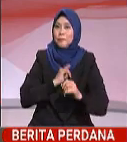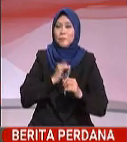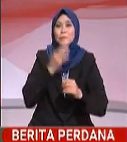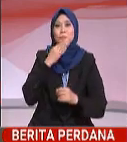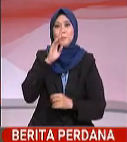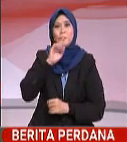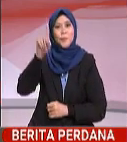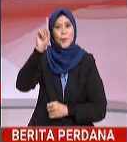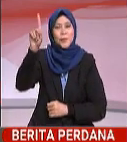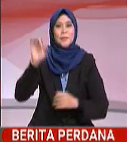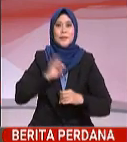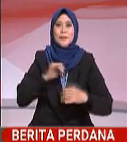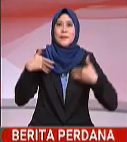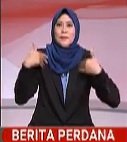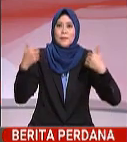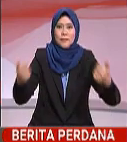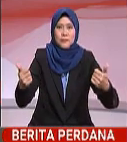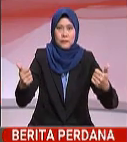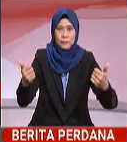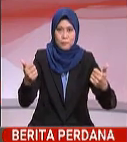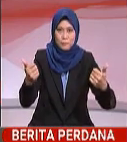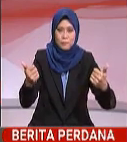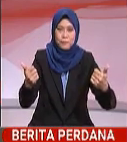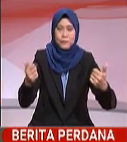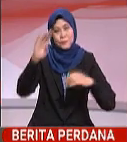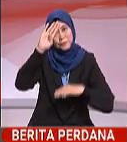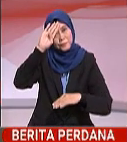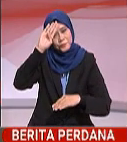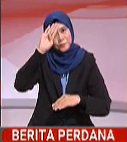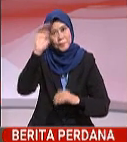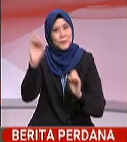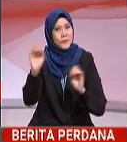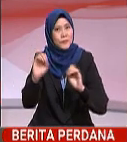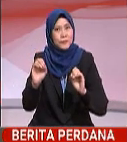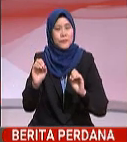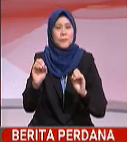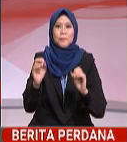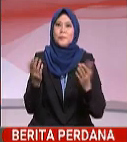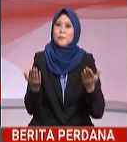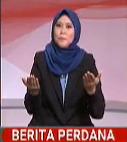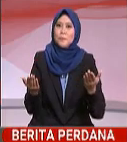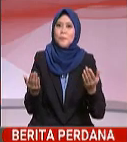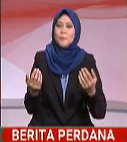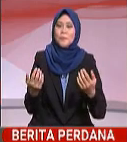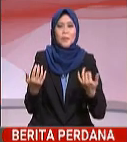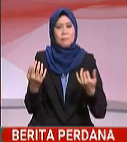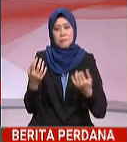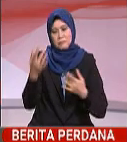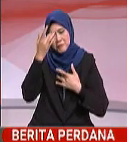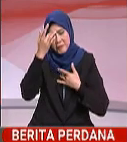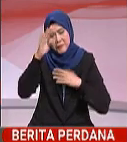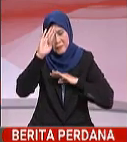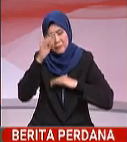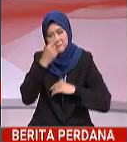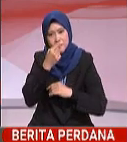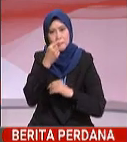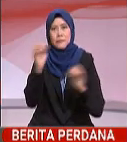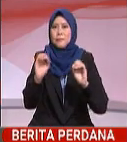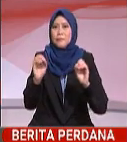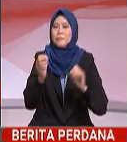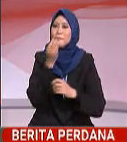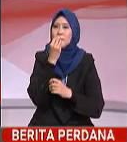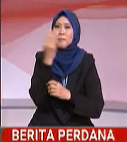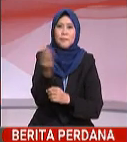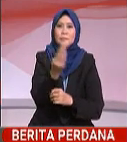berasa sihat, tak ada rasa demam, tak ada rasa luar biasa. Makan